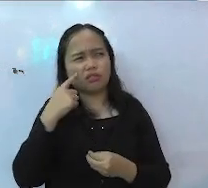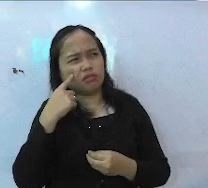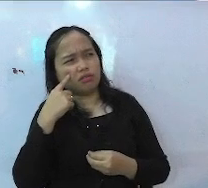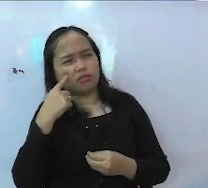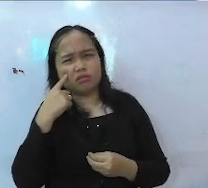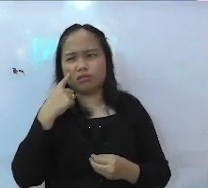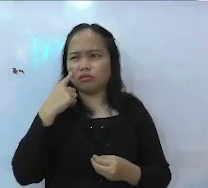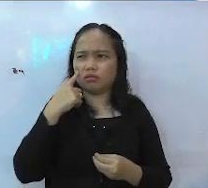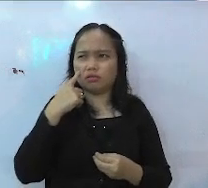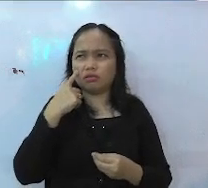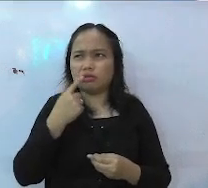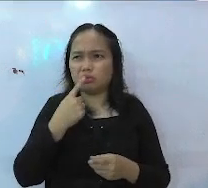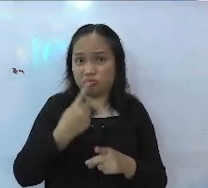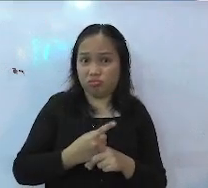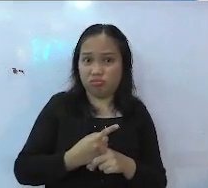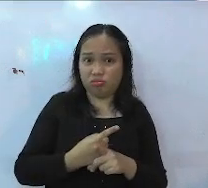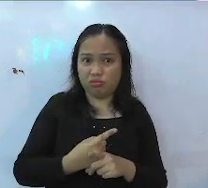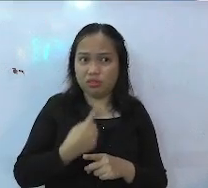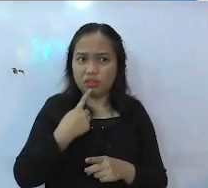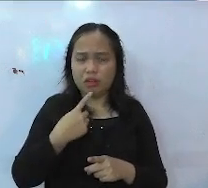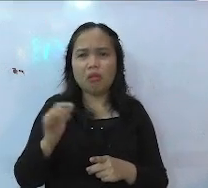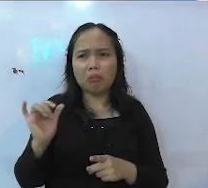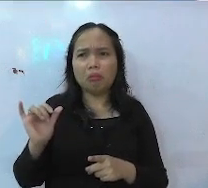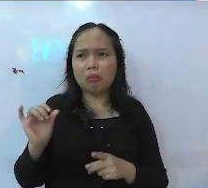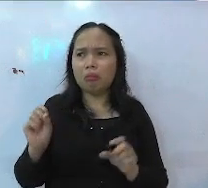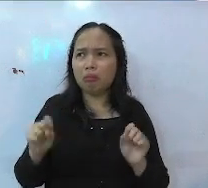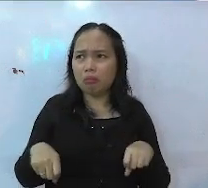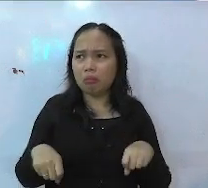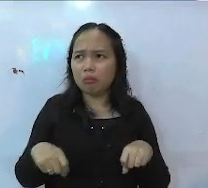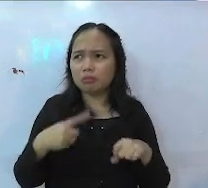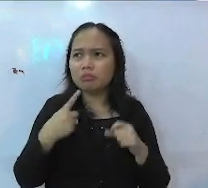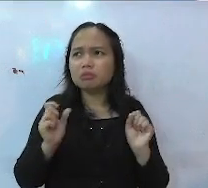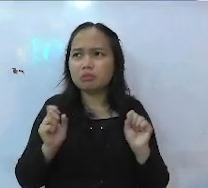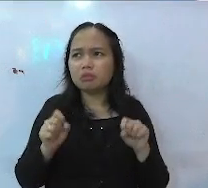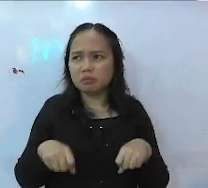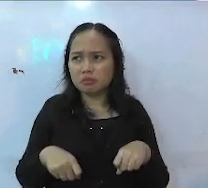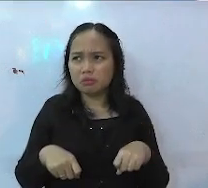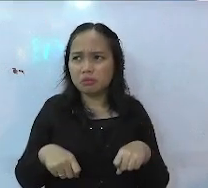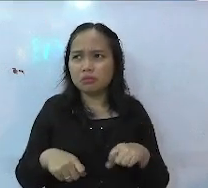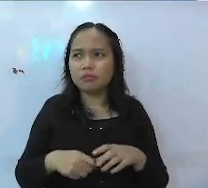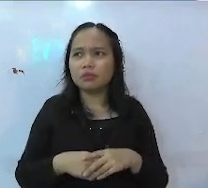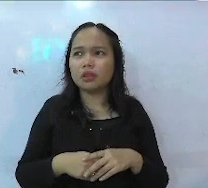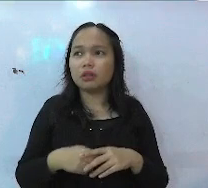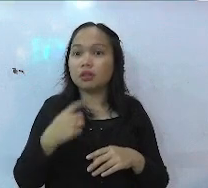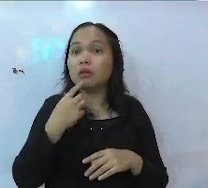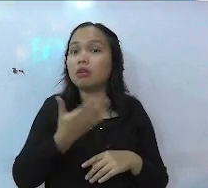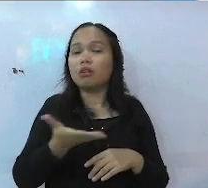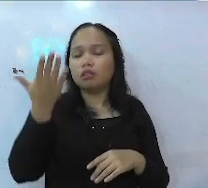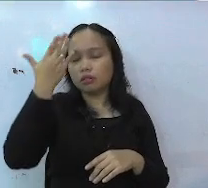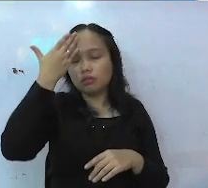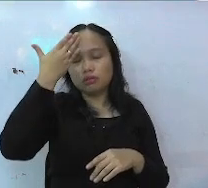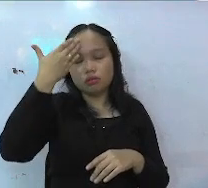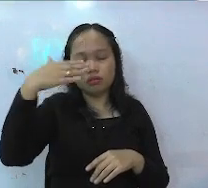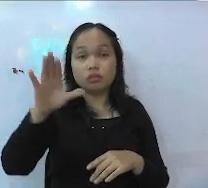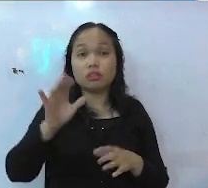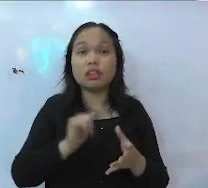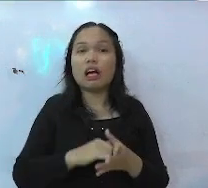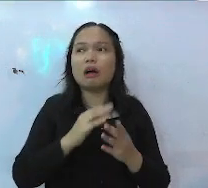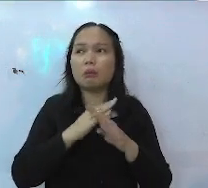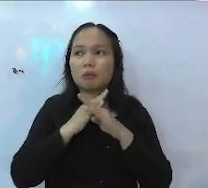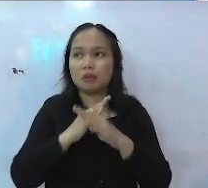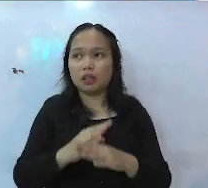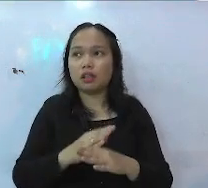nga no parang Pwede rin naman ah yung sinabi nila one ba So kaya hindi niyo alam yun yung nagba-blog minsan sa